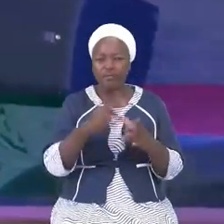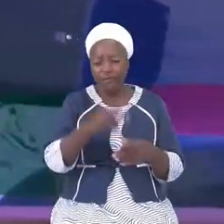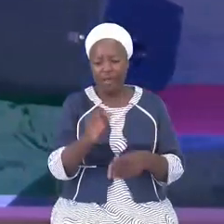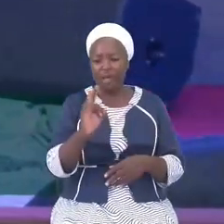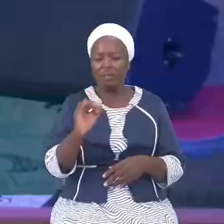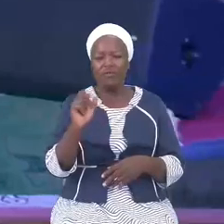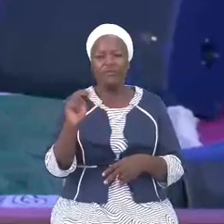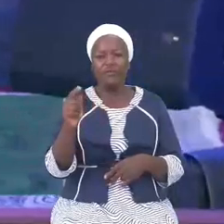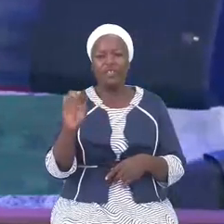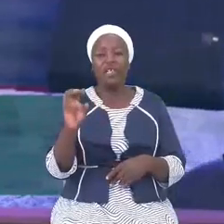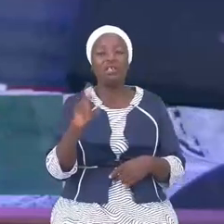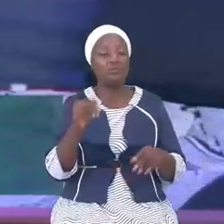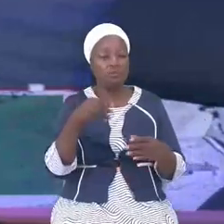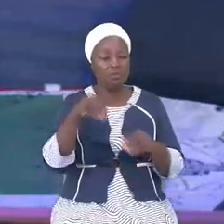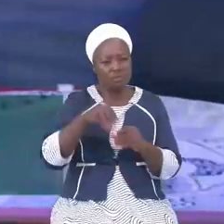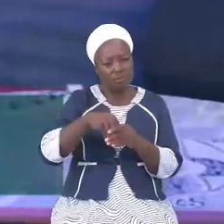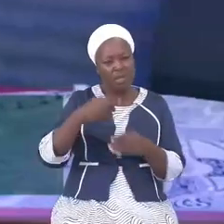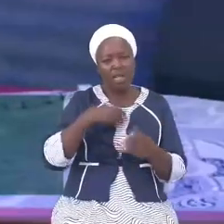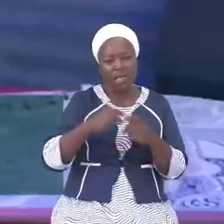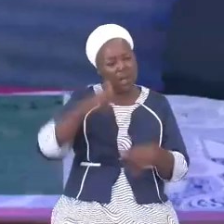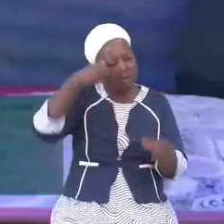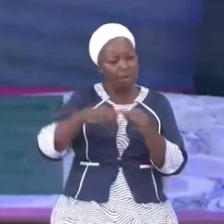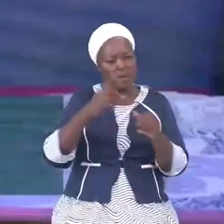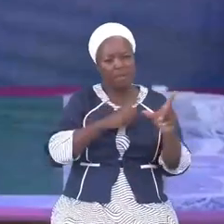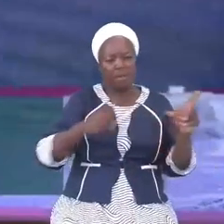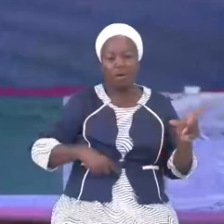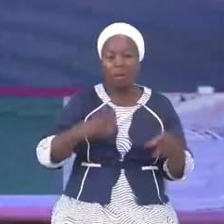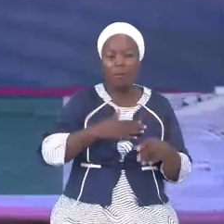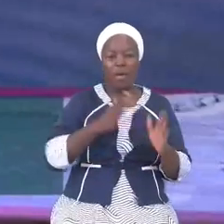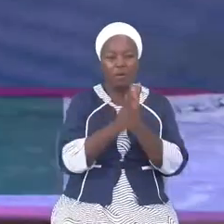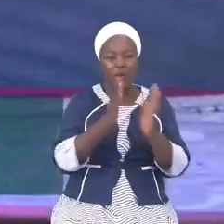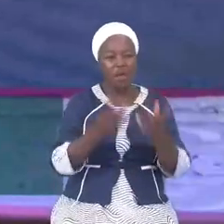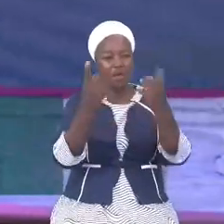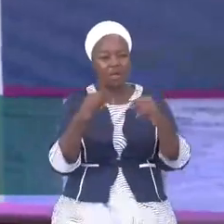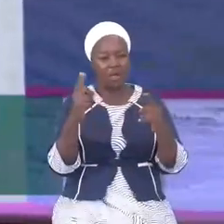jusqu'à toi. Ma prière est parvenue jusqu'à toi.